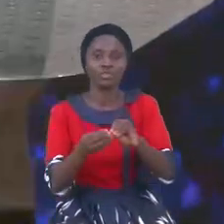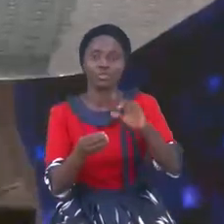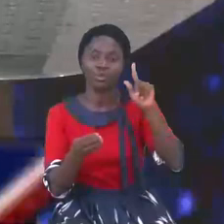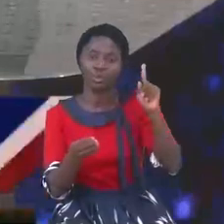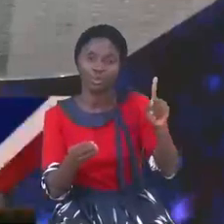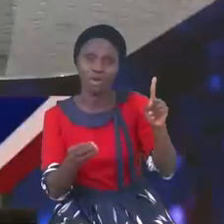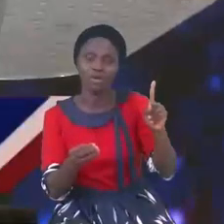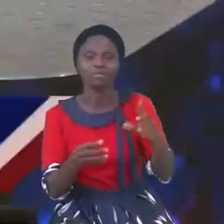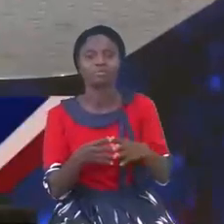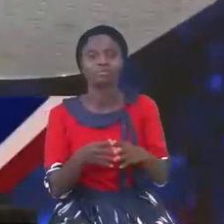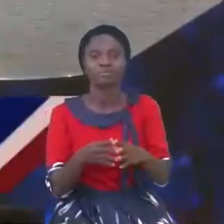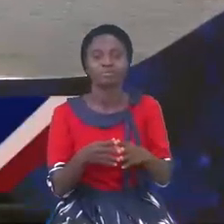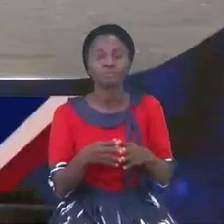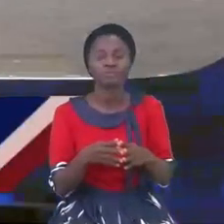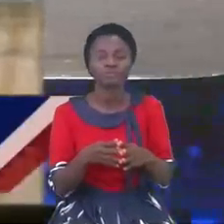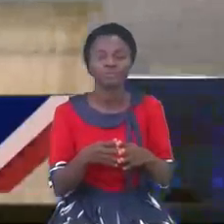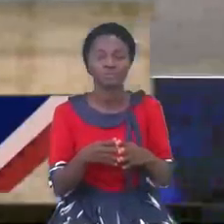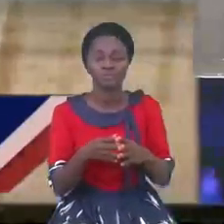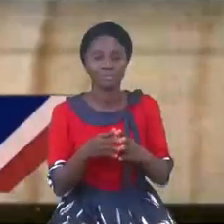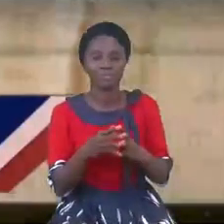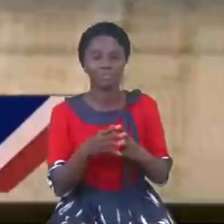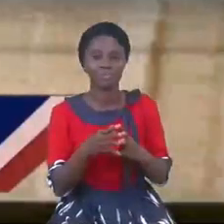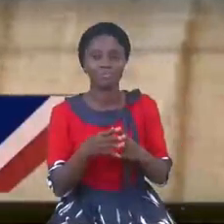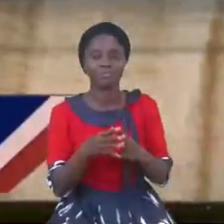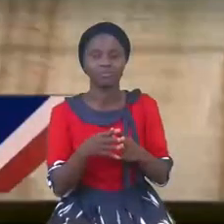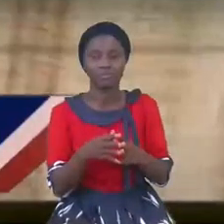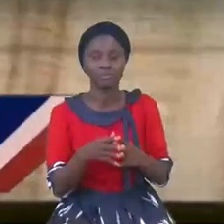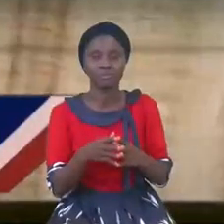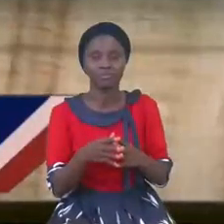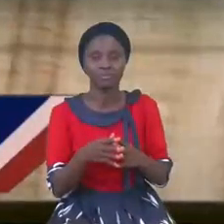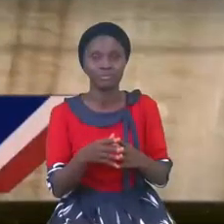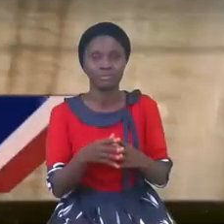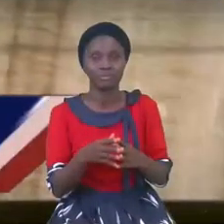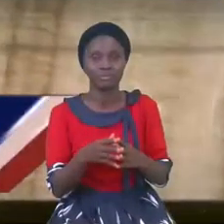Œuvrez jusqu'à ce que les disciples soient pleinement persuadés,